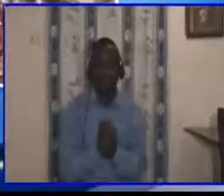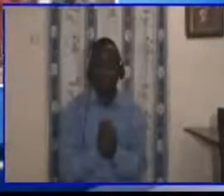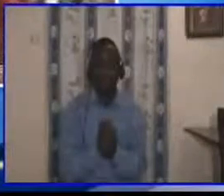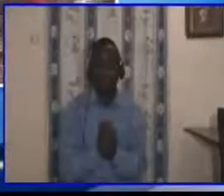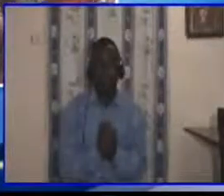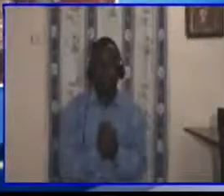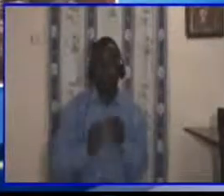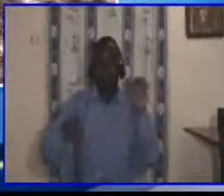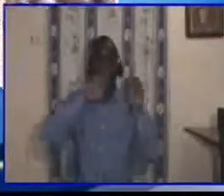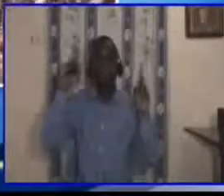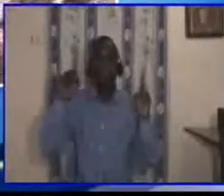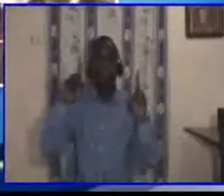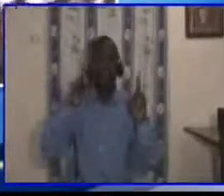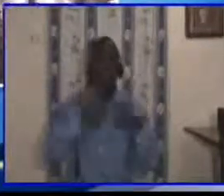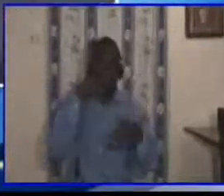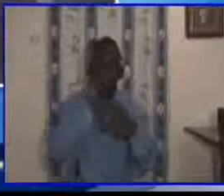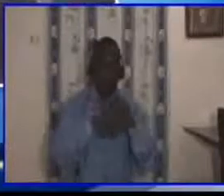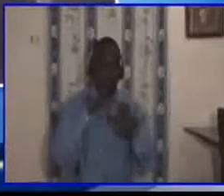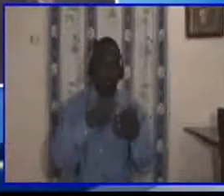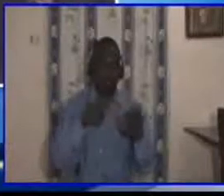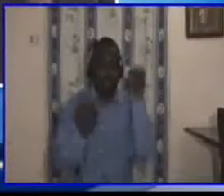c'era una promessa